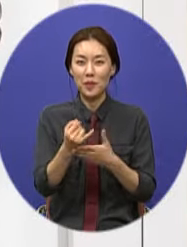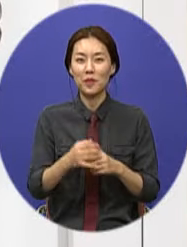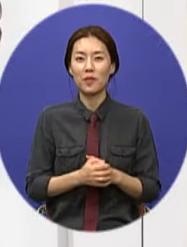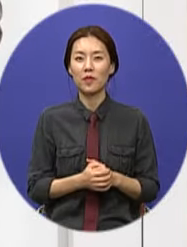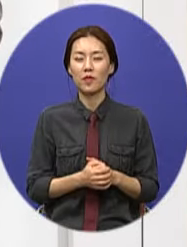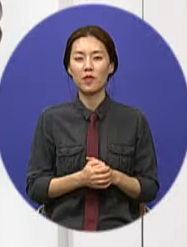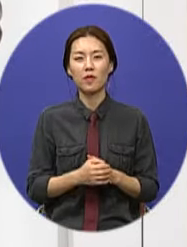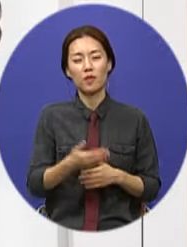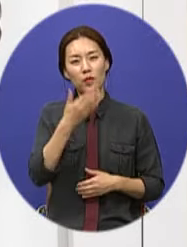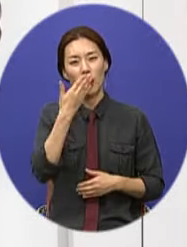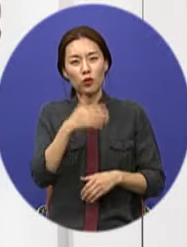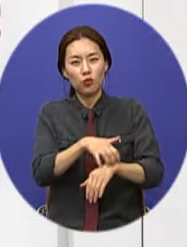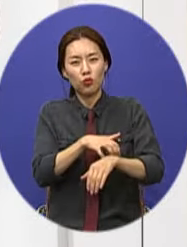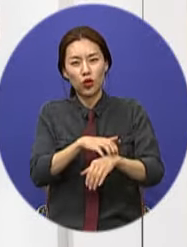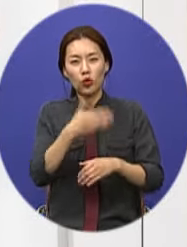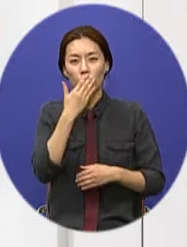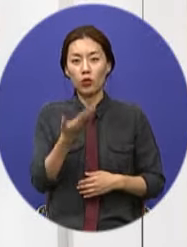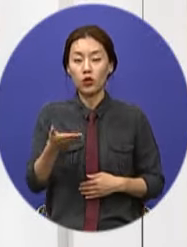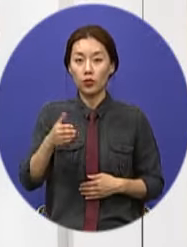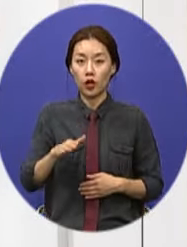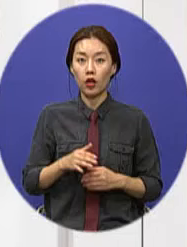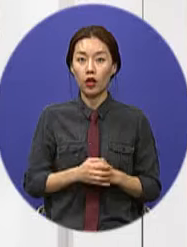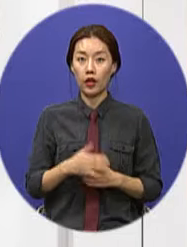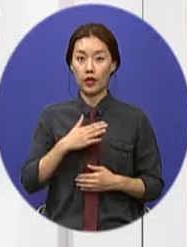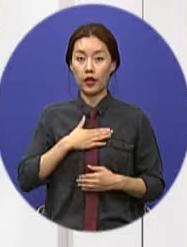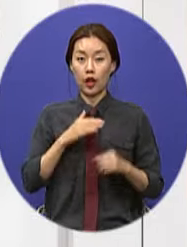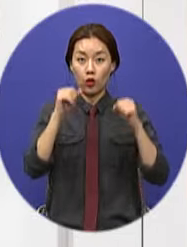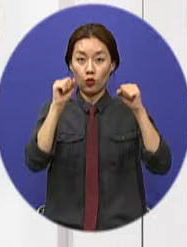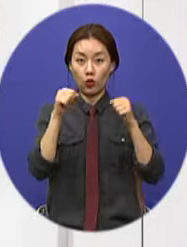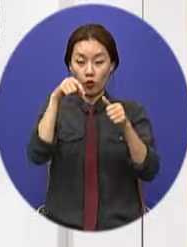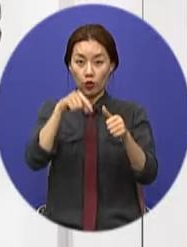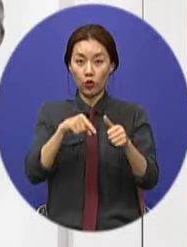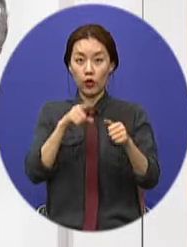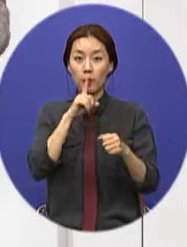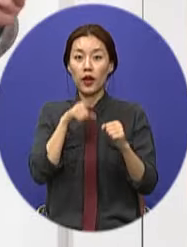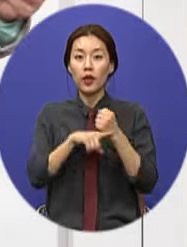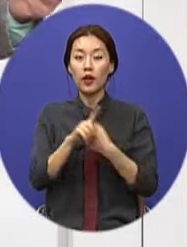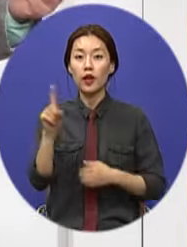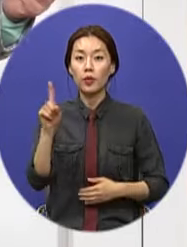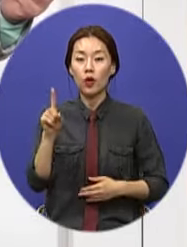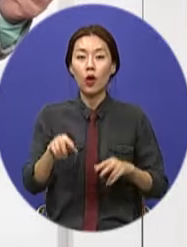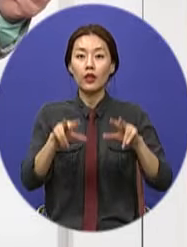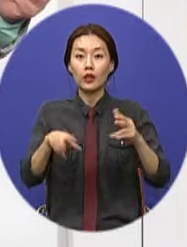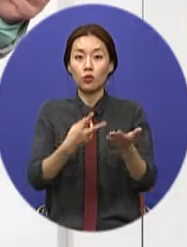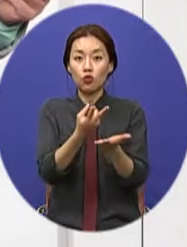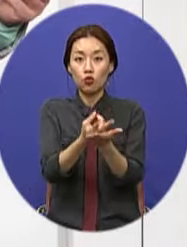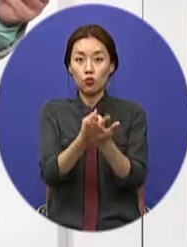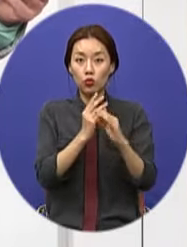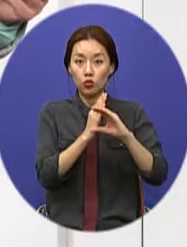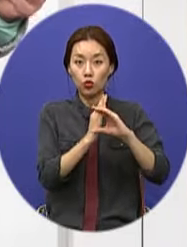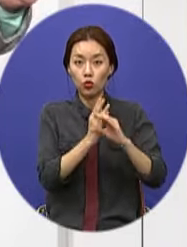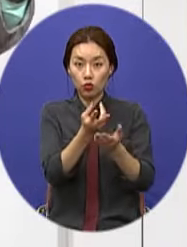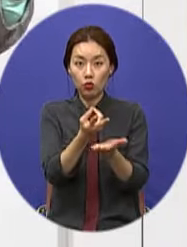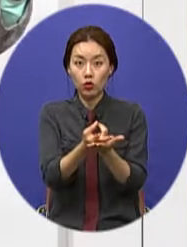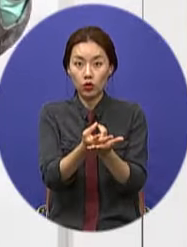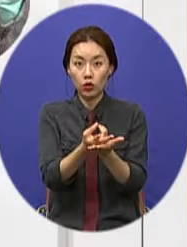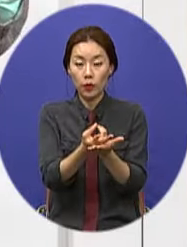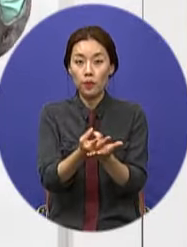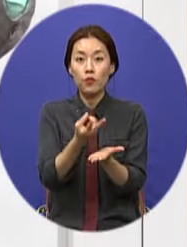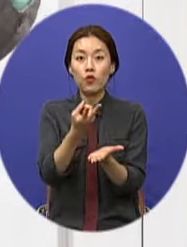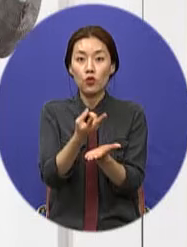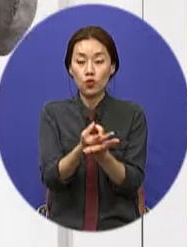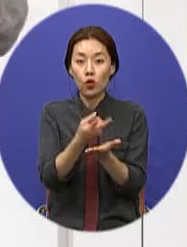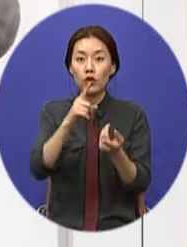먹는데. 어머니. 예. 제가 운동하라는 거는 예. 지금 누워서 계시죠? 예. 누워서